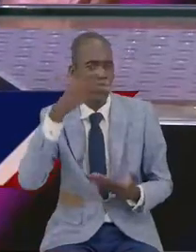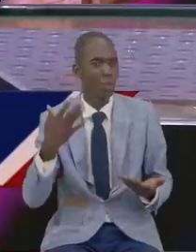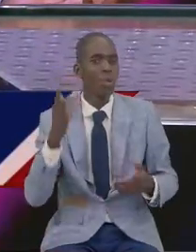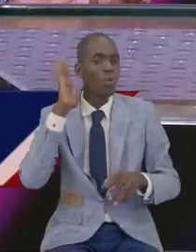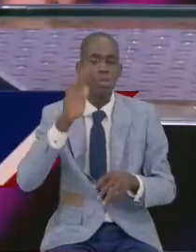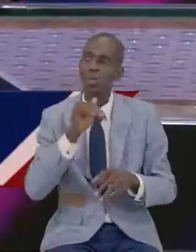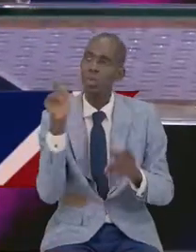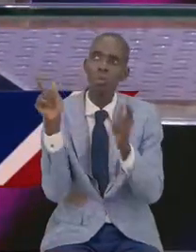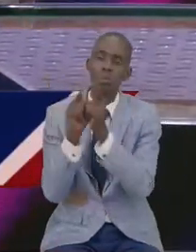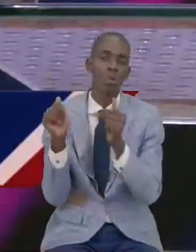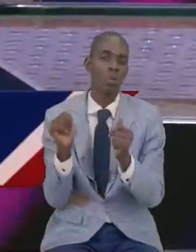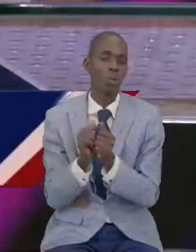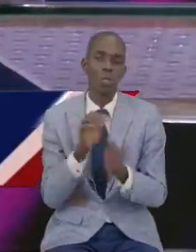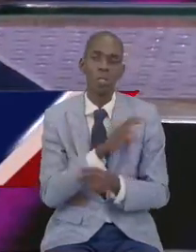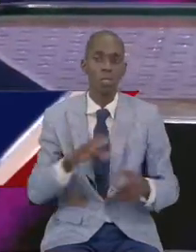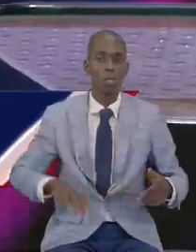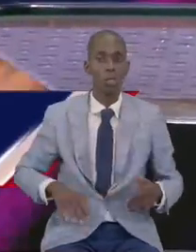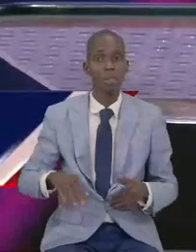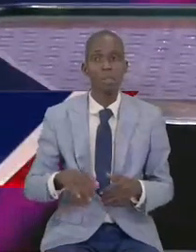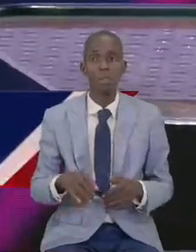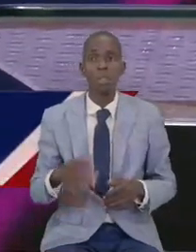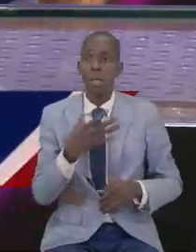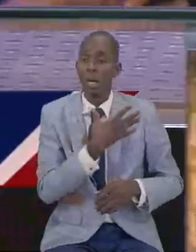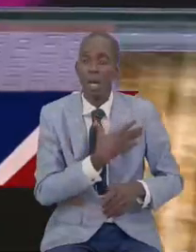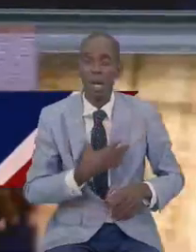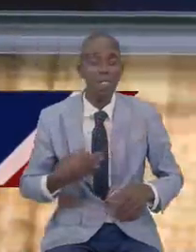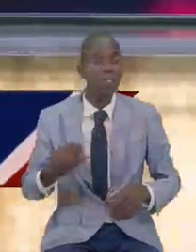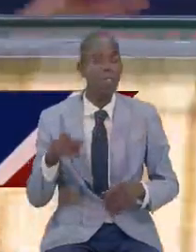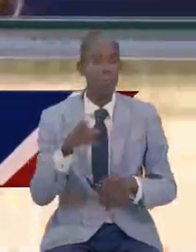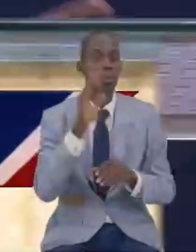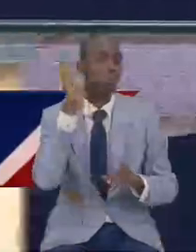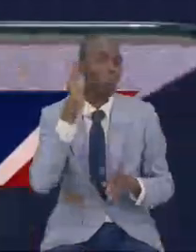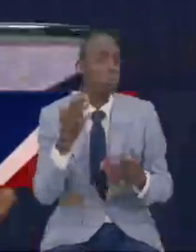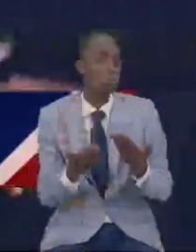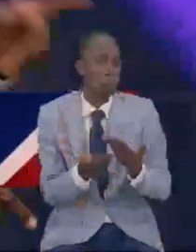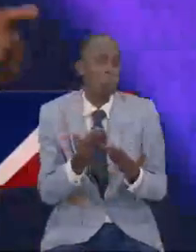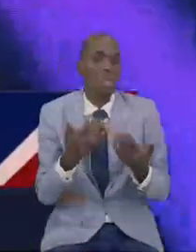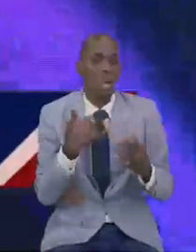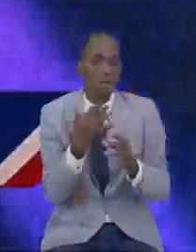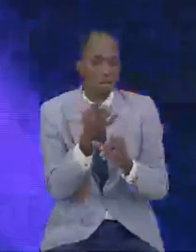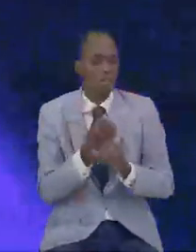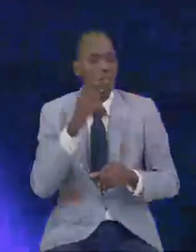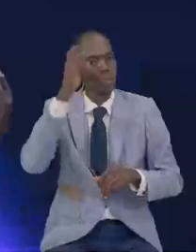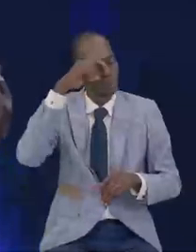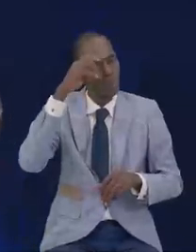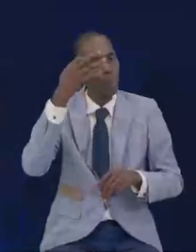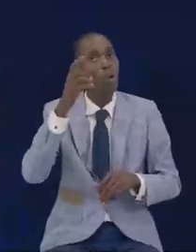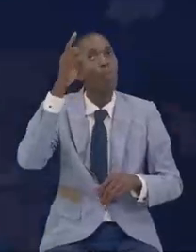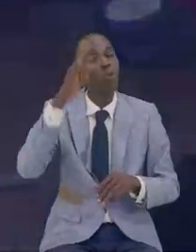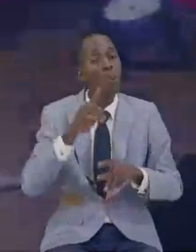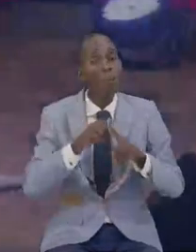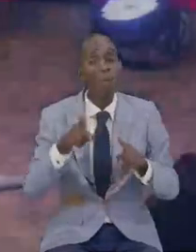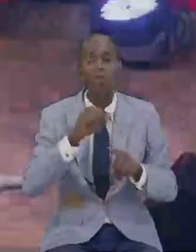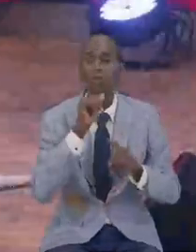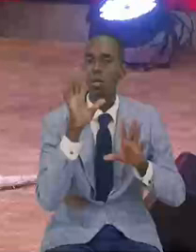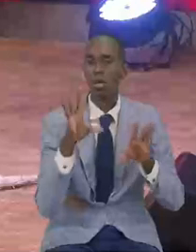ils n'avaient pas, parce qu'ils pourraient l'avoir. Mais ils n'ont pas accepté, ils n'avaient pas la sagesse de Dieu. Ils ne vont pas accepter